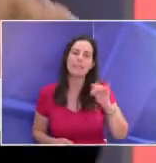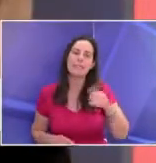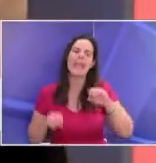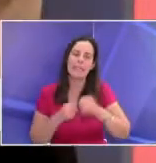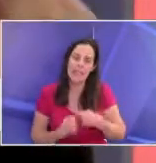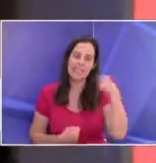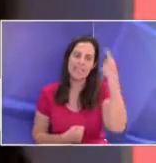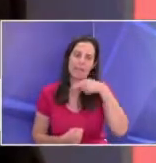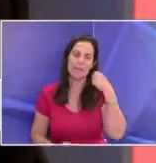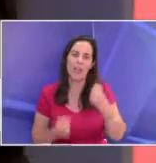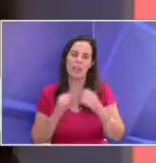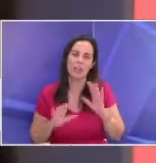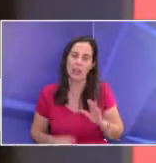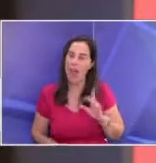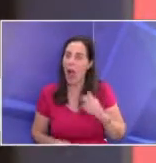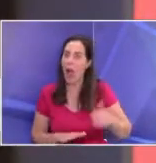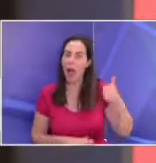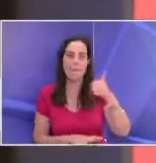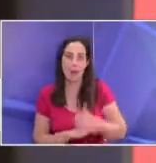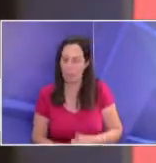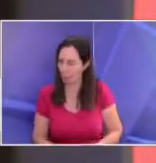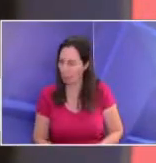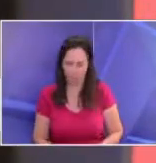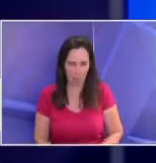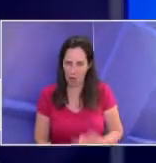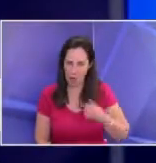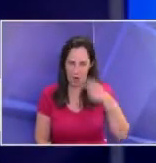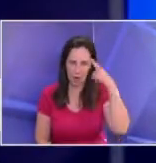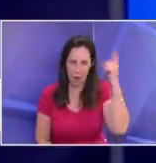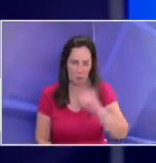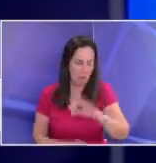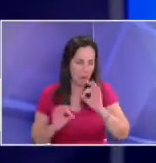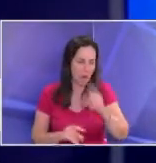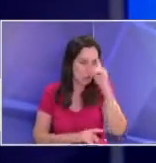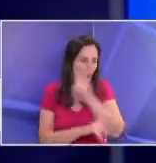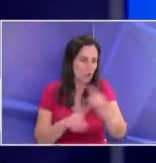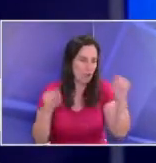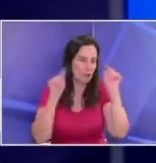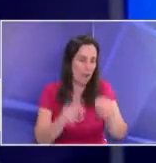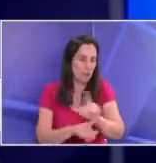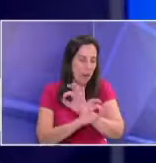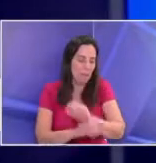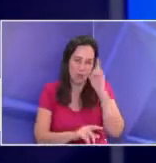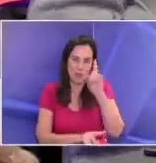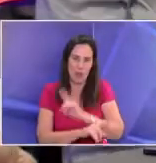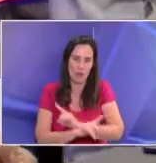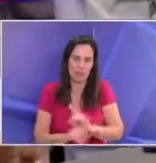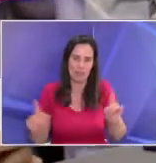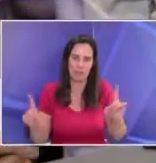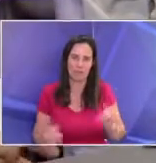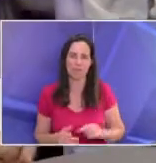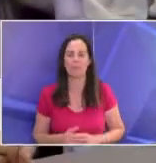נזק תדמיתי קשה בדעת הקהל. המנהיגים התעסקו באינטרסים. ממש לא חושב כך. דעת הקהל להערכתי. זה נשמע לאנשים